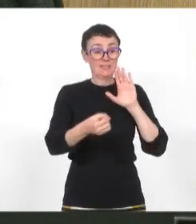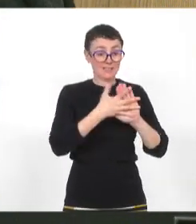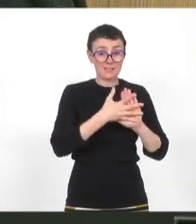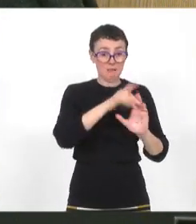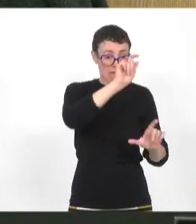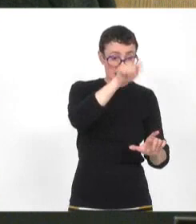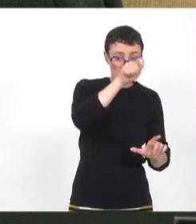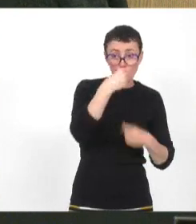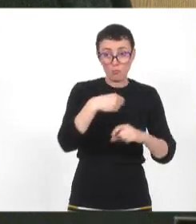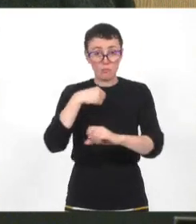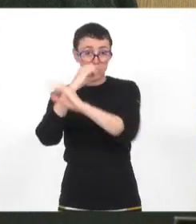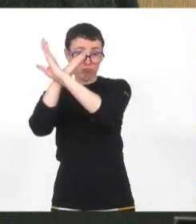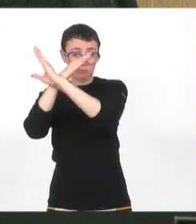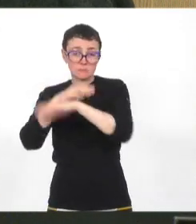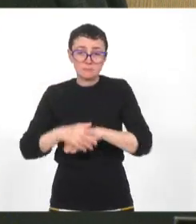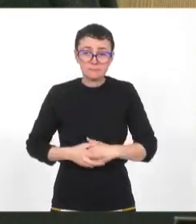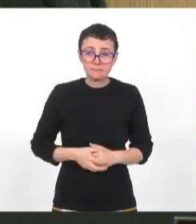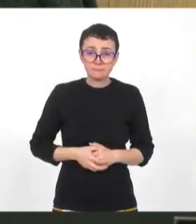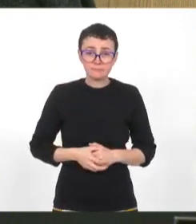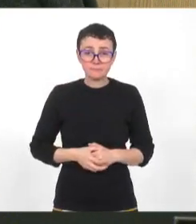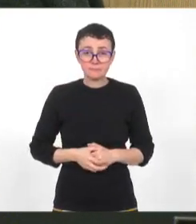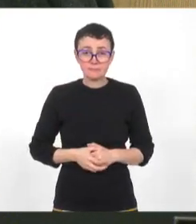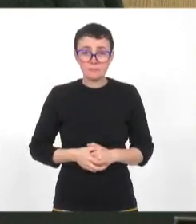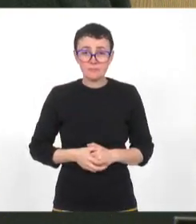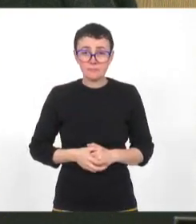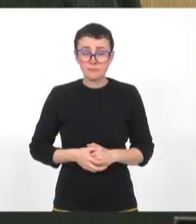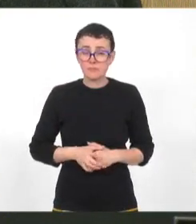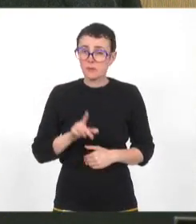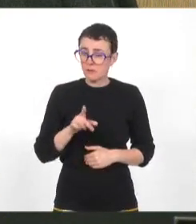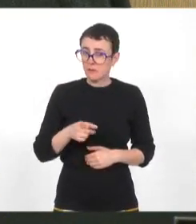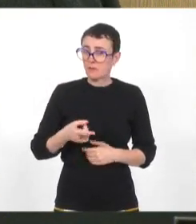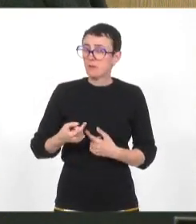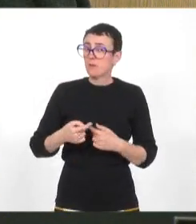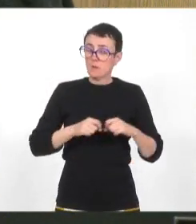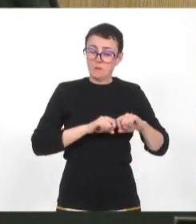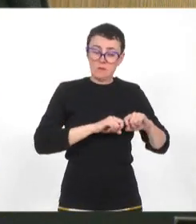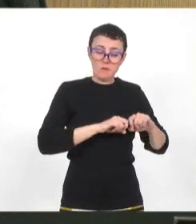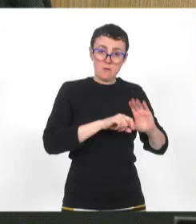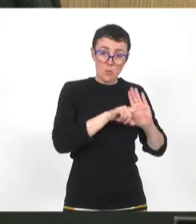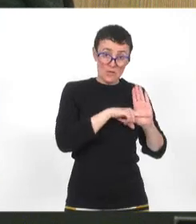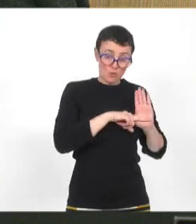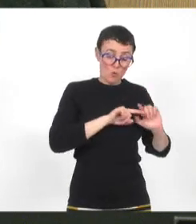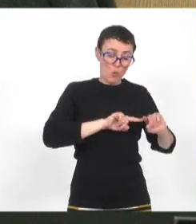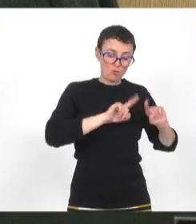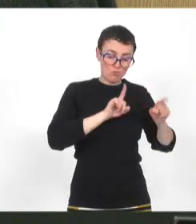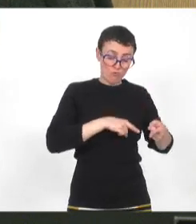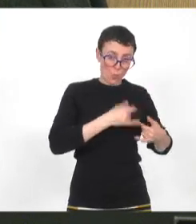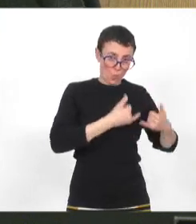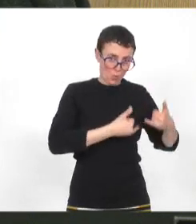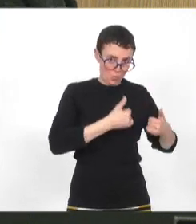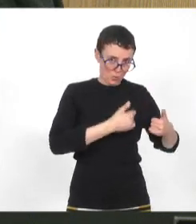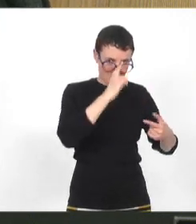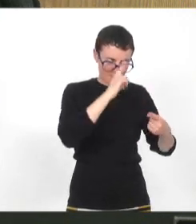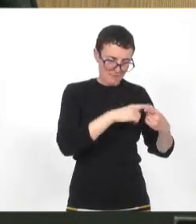pas. Je vous rappelle que le règlement du Fonds de concours de transition énergétique mentionne qu'il finance des travaux